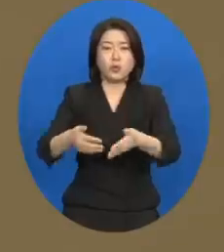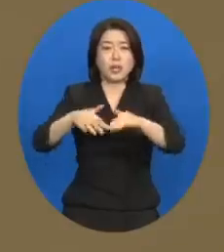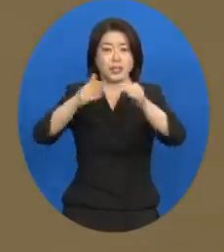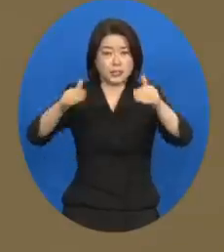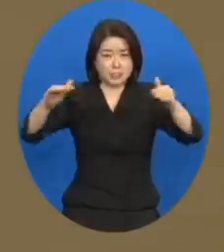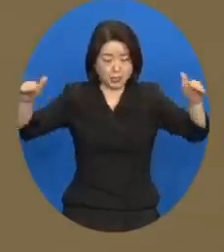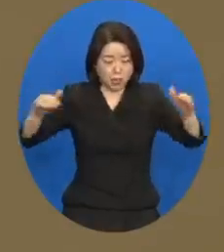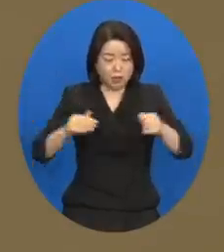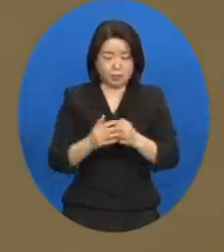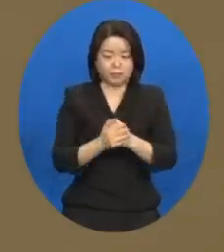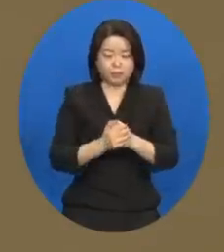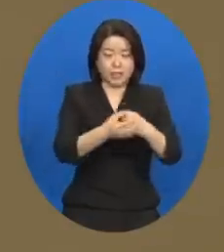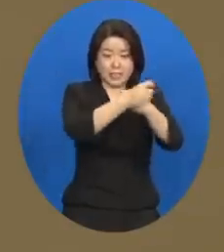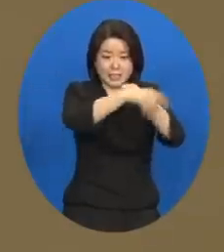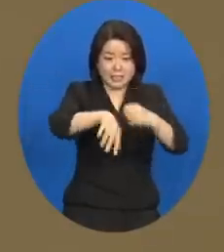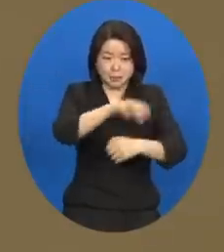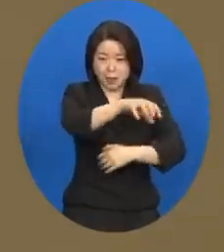땅에서